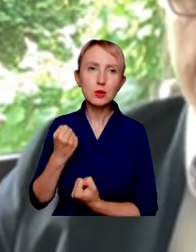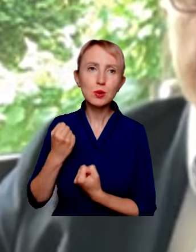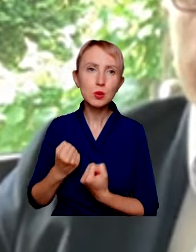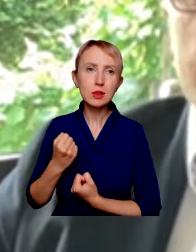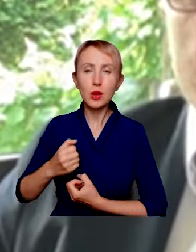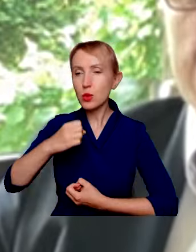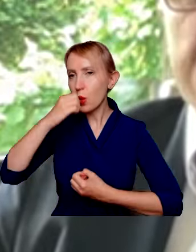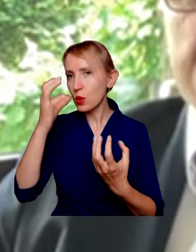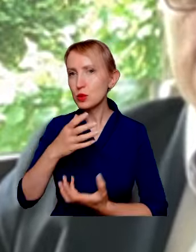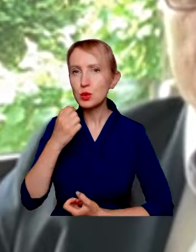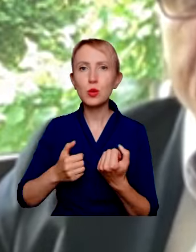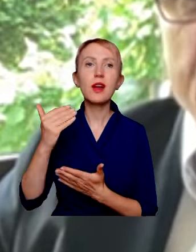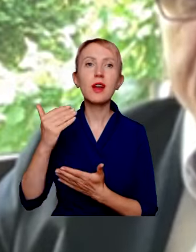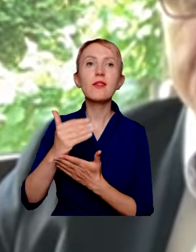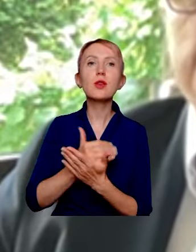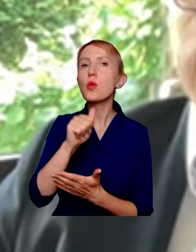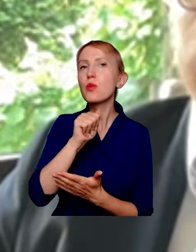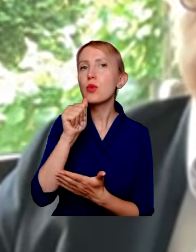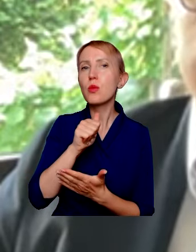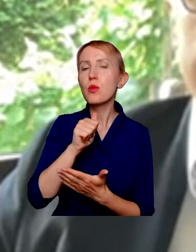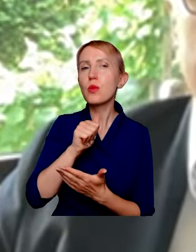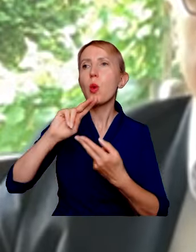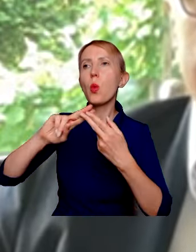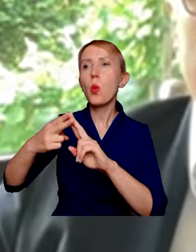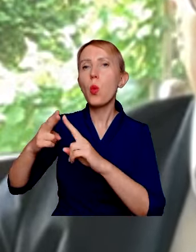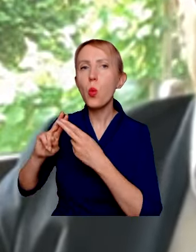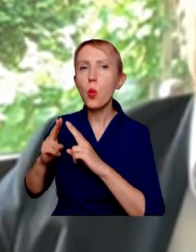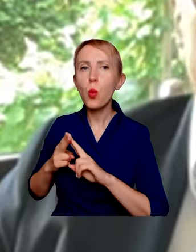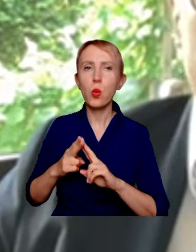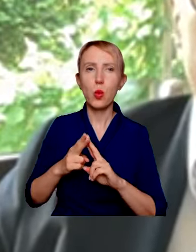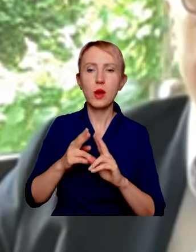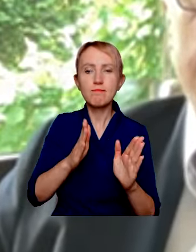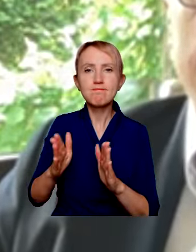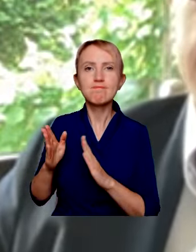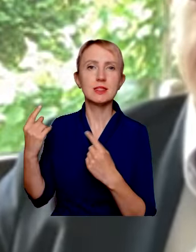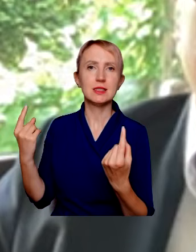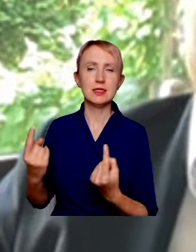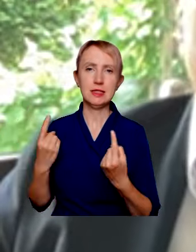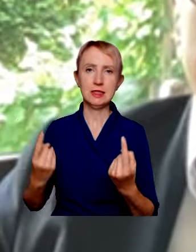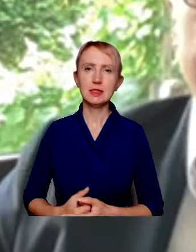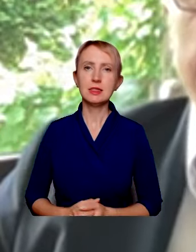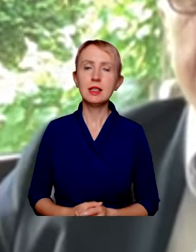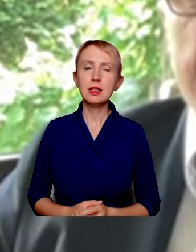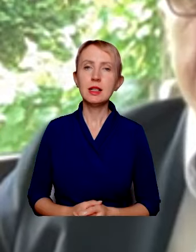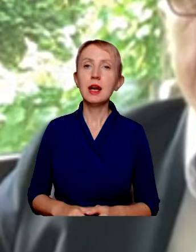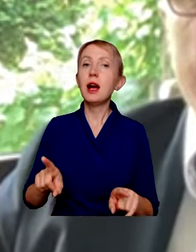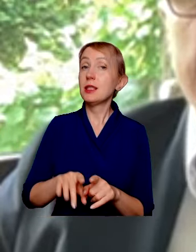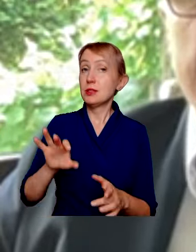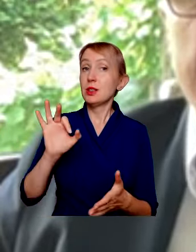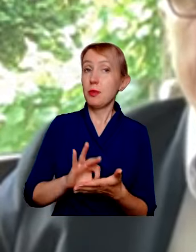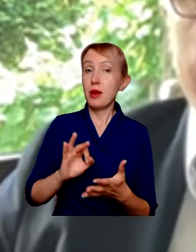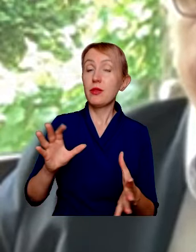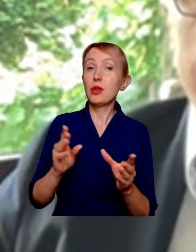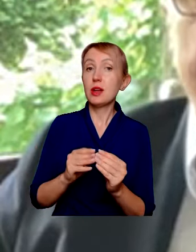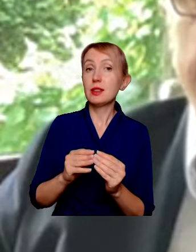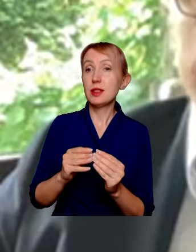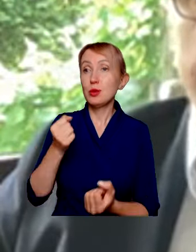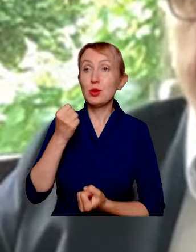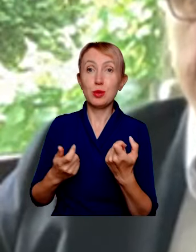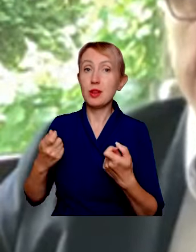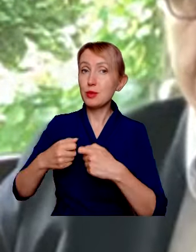trudniejszych warunkach próbować układać rzeczywistość. Także z niewątpliwie trudnymi partnerami, no bo